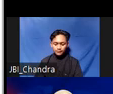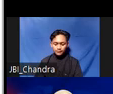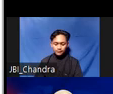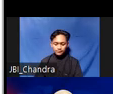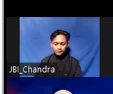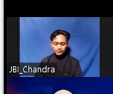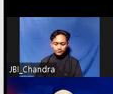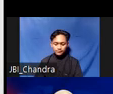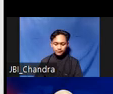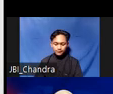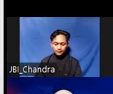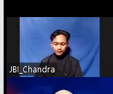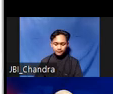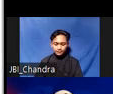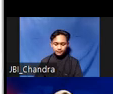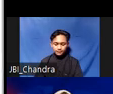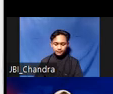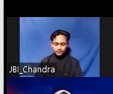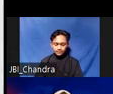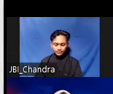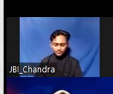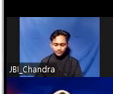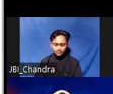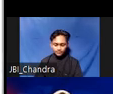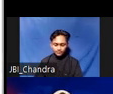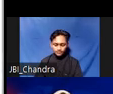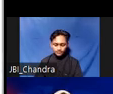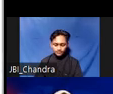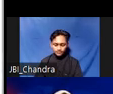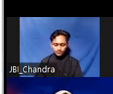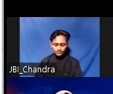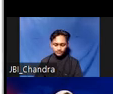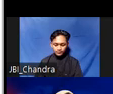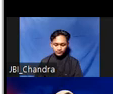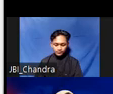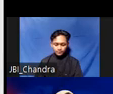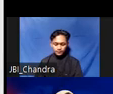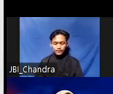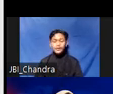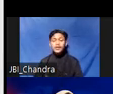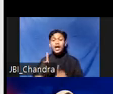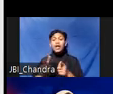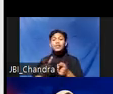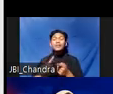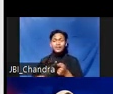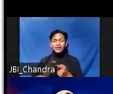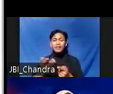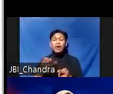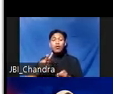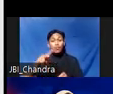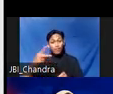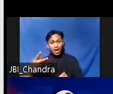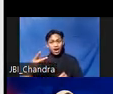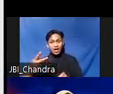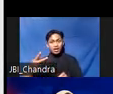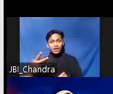kayak gini nanti kalau teman-teman ingin mengubah setelnya nanti tinggal klik